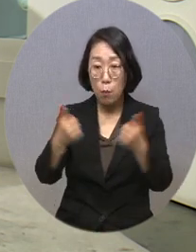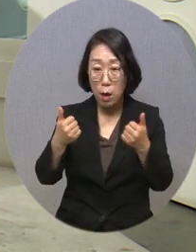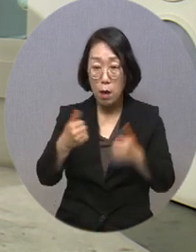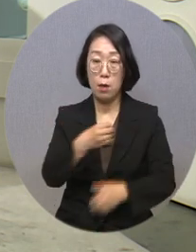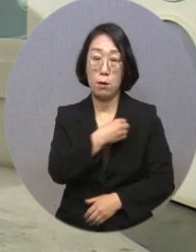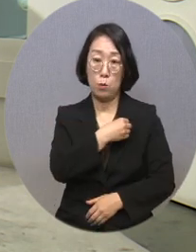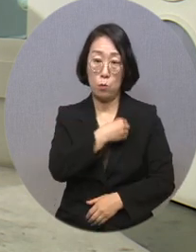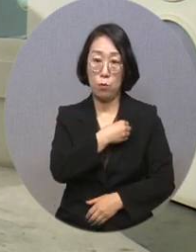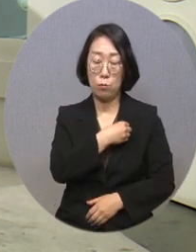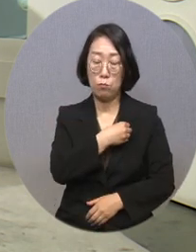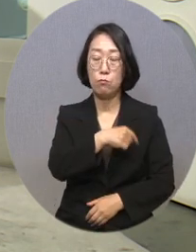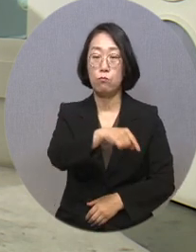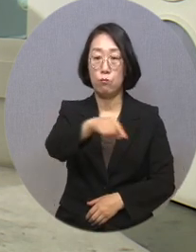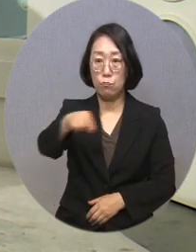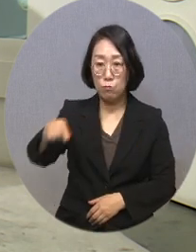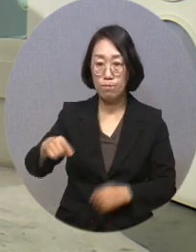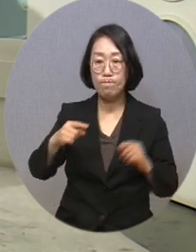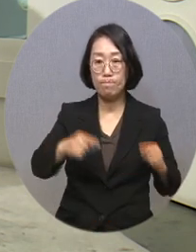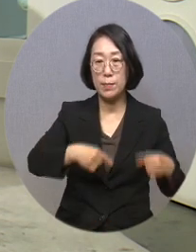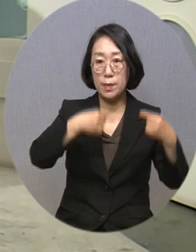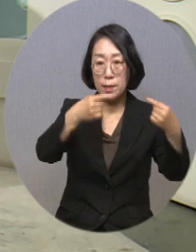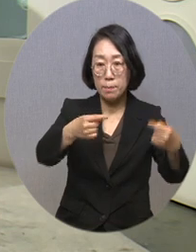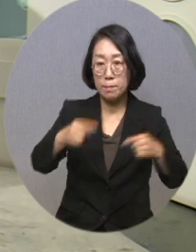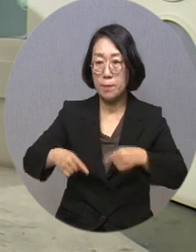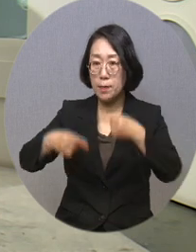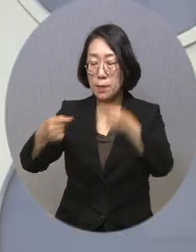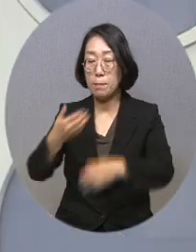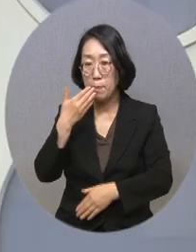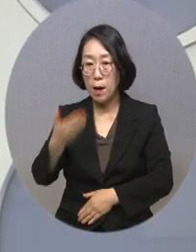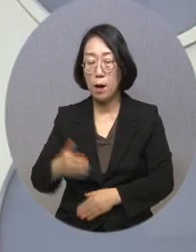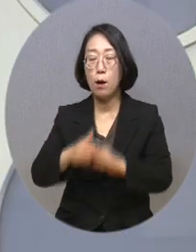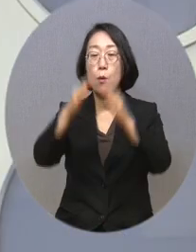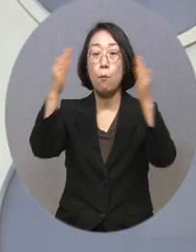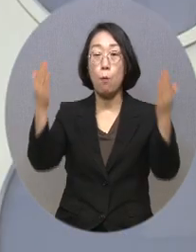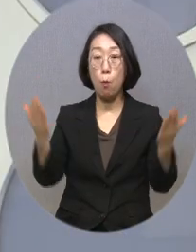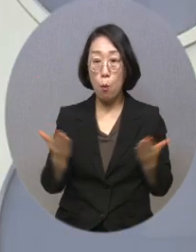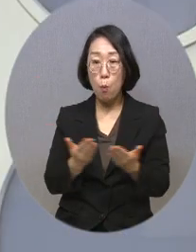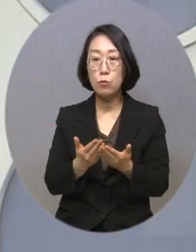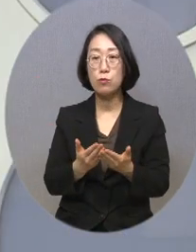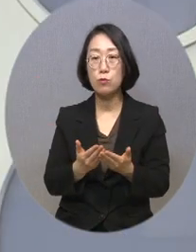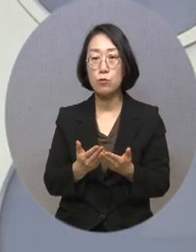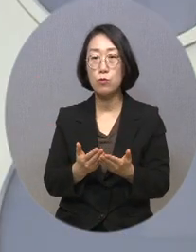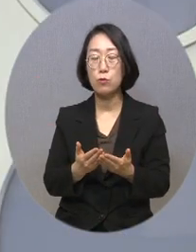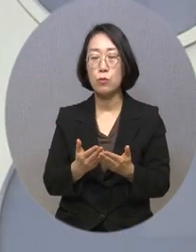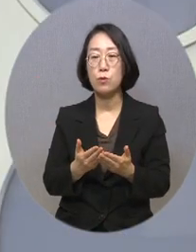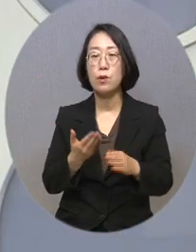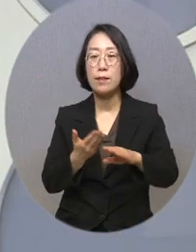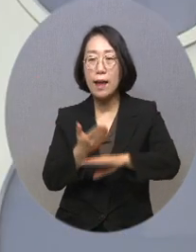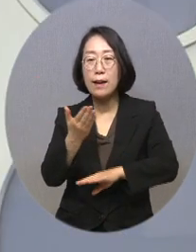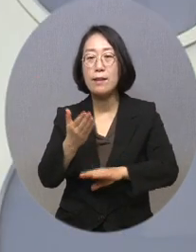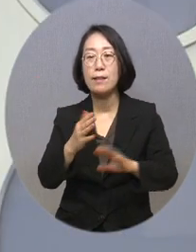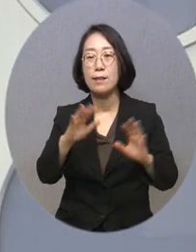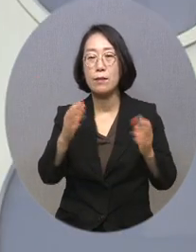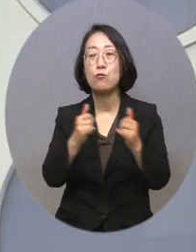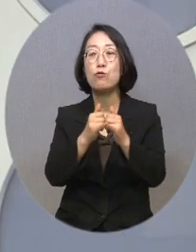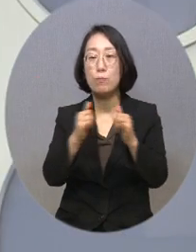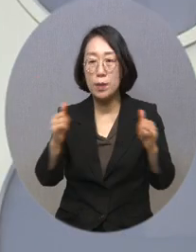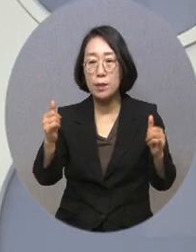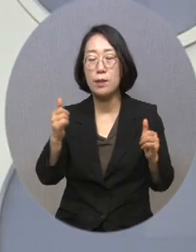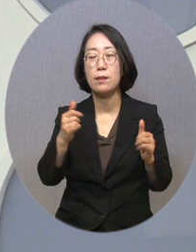이제 하는 그런 부분들인데 이 모든 부분들은 다 국민들을 위한 것이다 이렇게 그렇죠. 하는 거잖아요. 지역사회